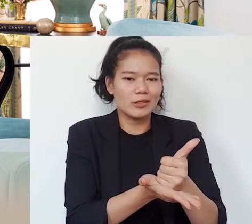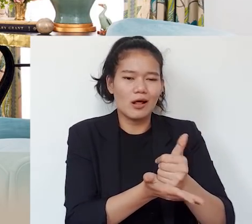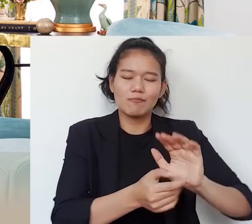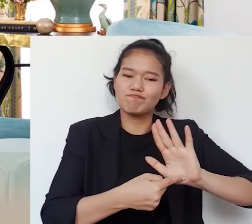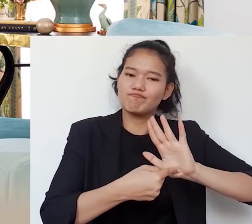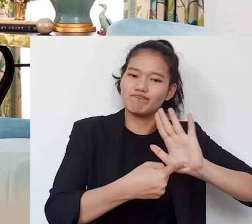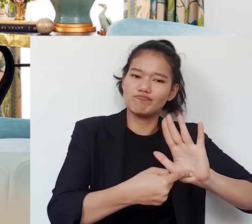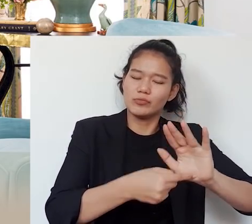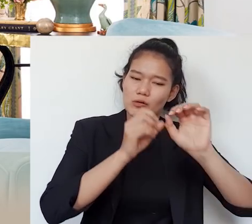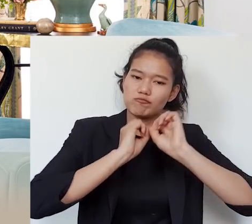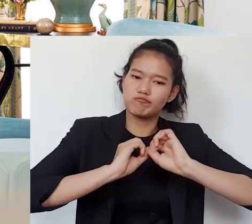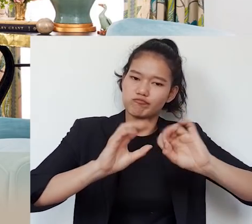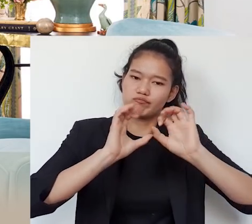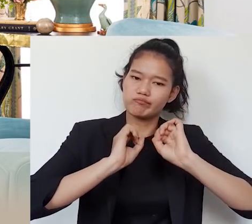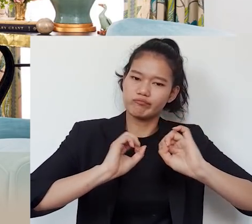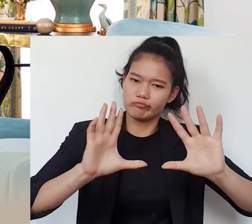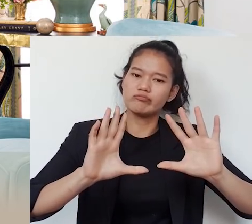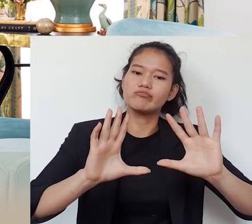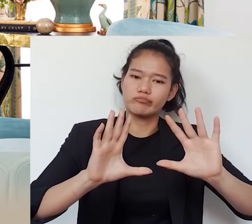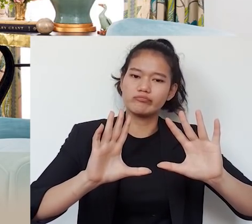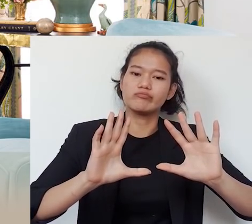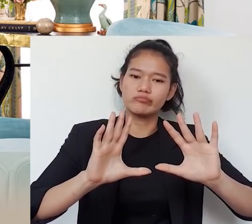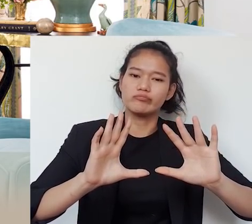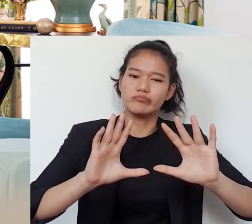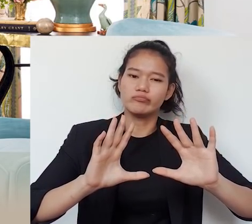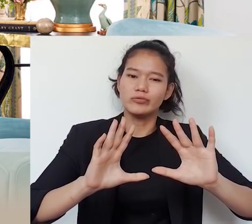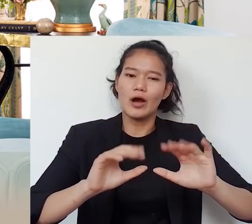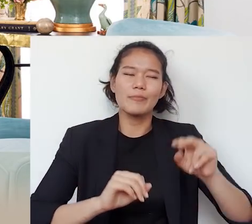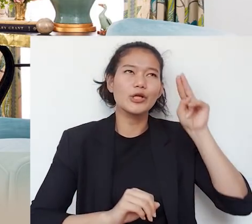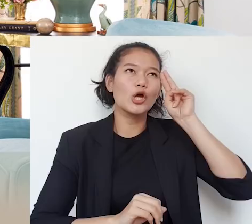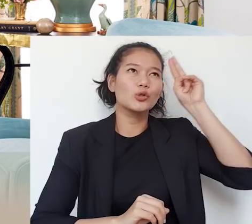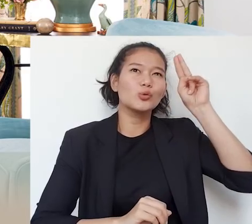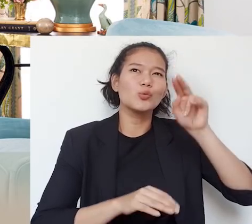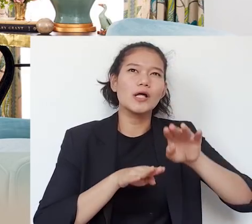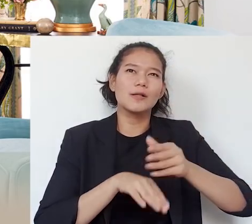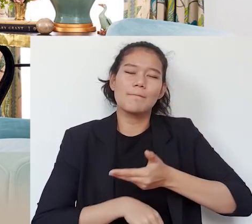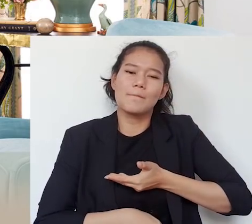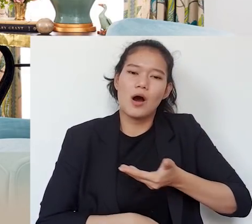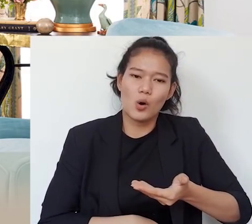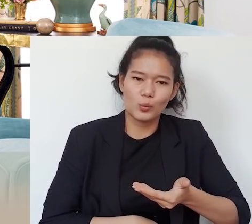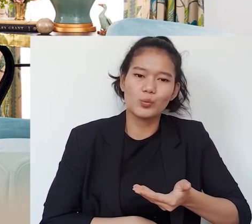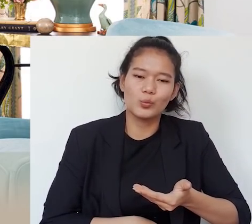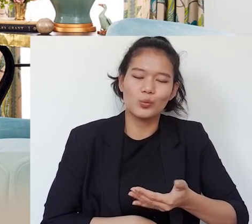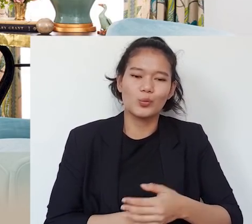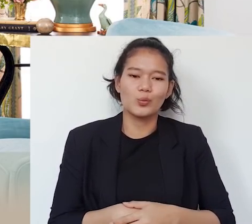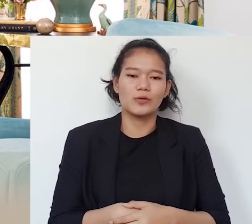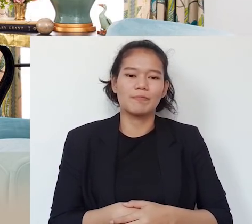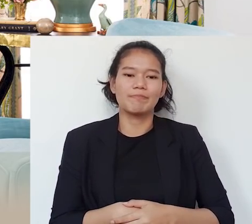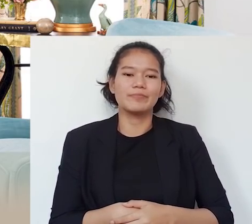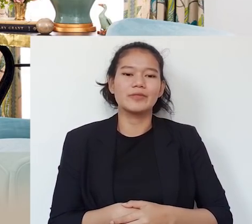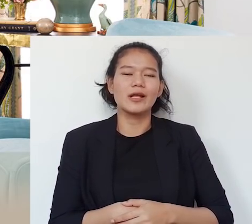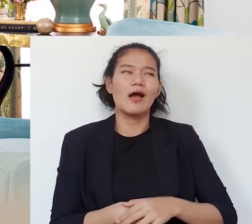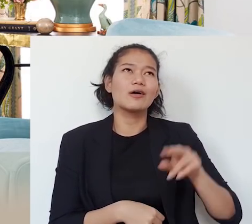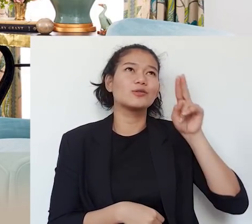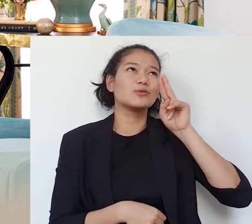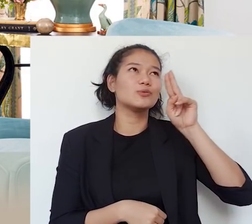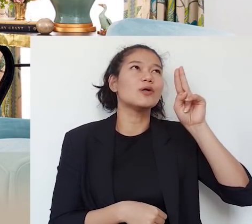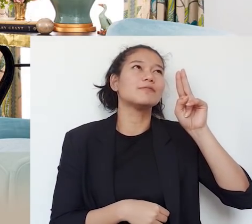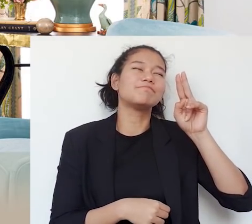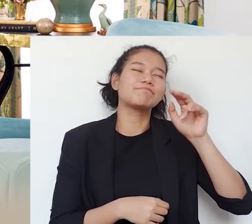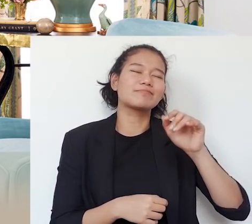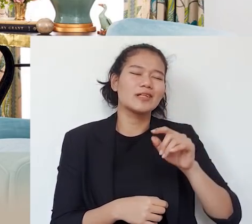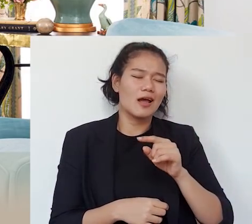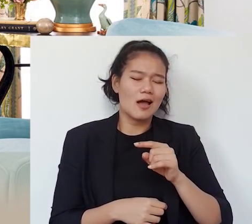kebenaran dan menyatakan, menyuarakan itu. Menyatakan apa yang Tuhan kehendaki. Dan dengan itu ya